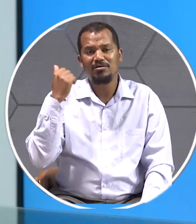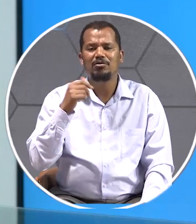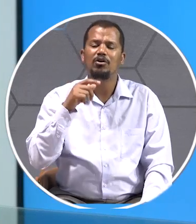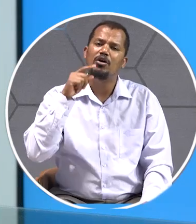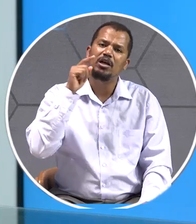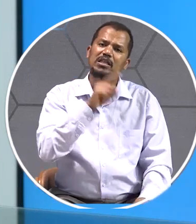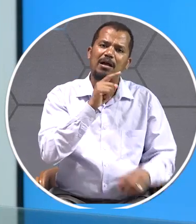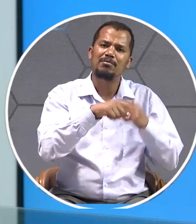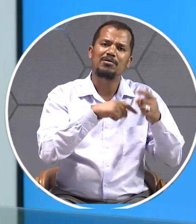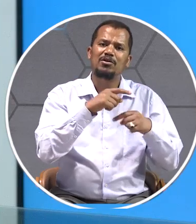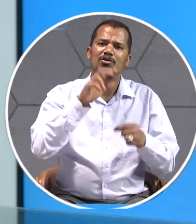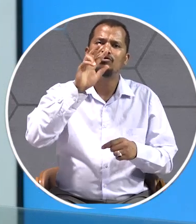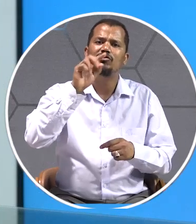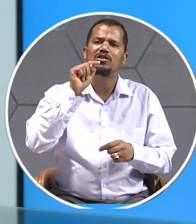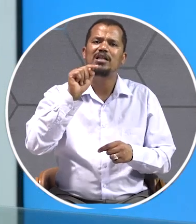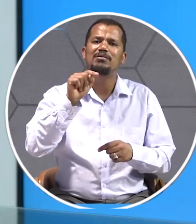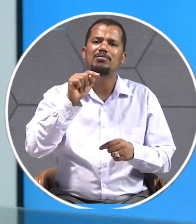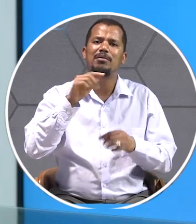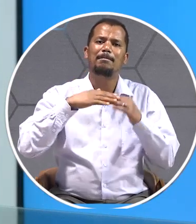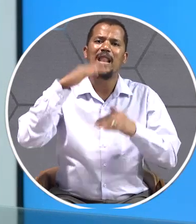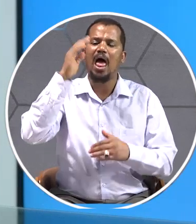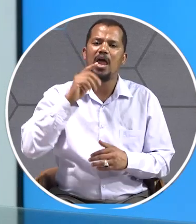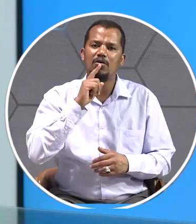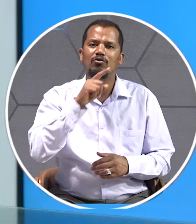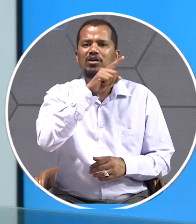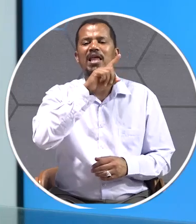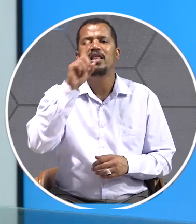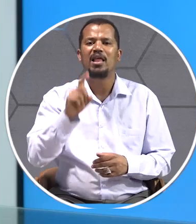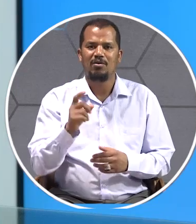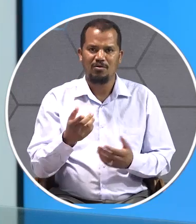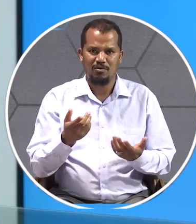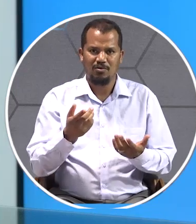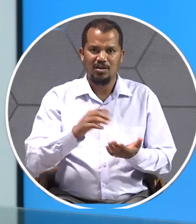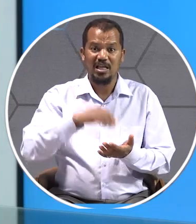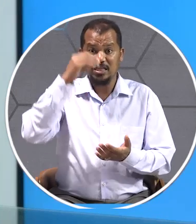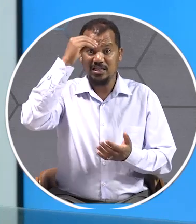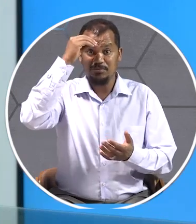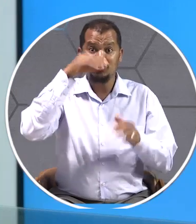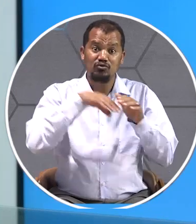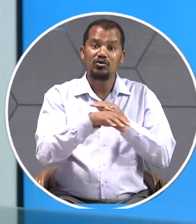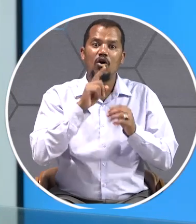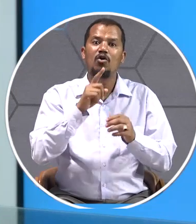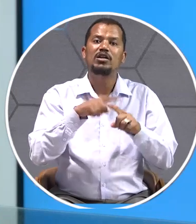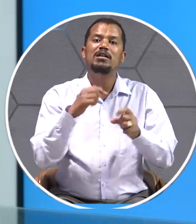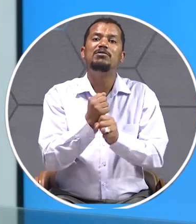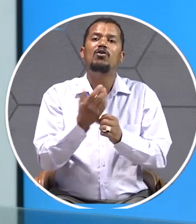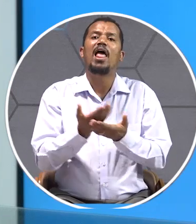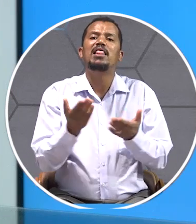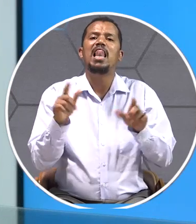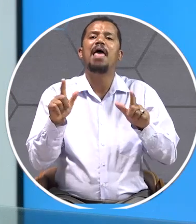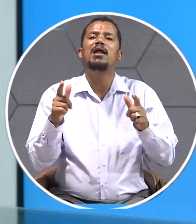اندازيو كسري point بلاي نودموز زي تتأييكو academic staff نو متونيو جن library وستانو سراش